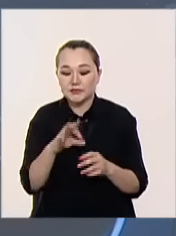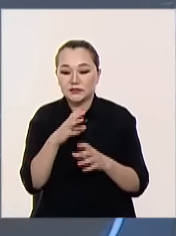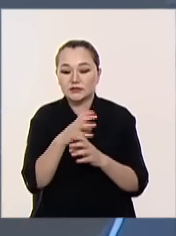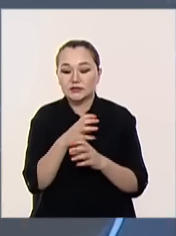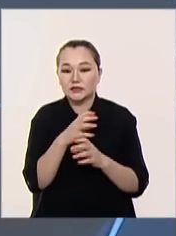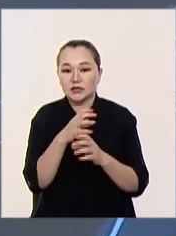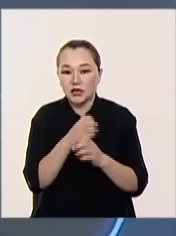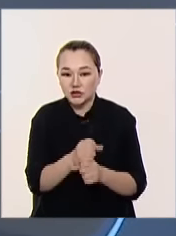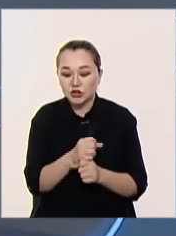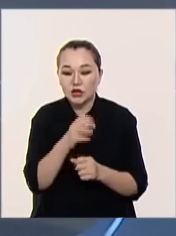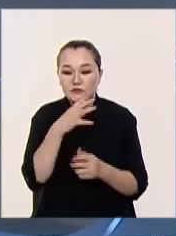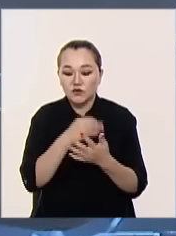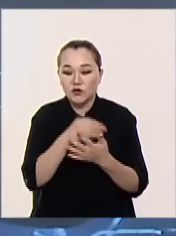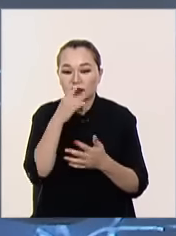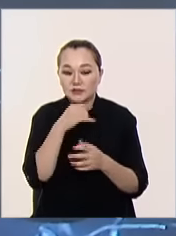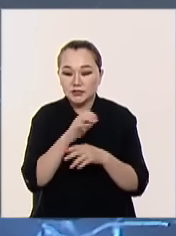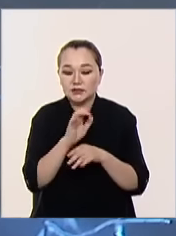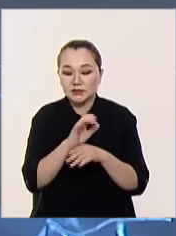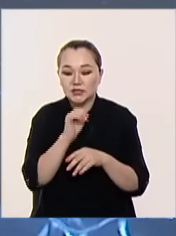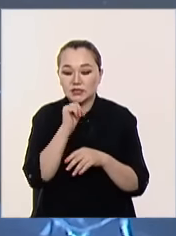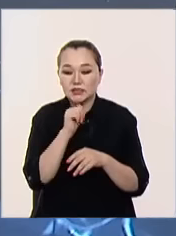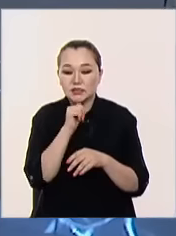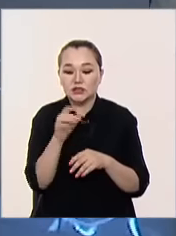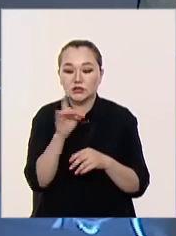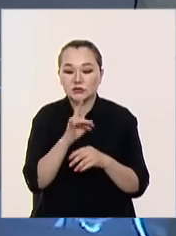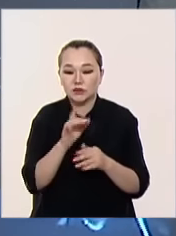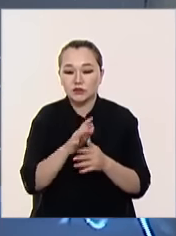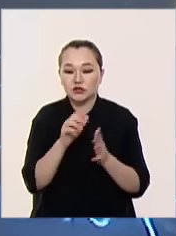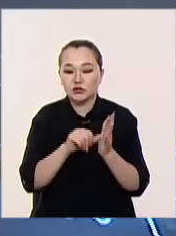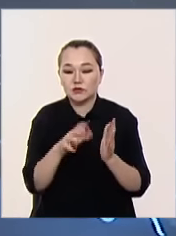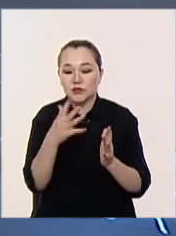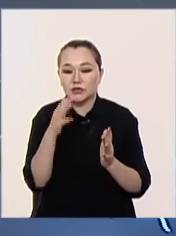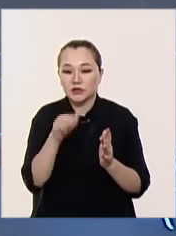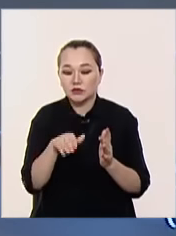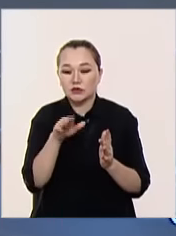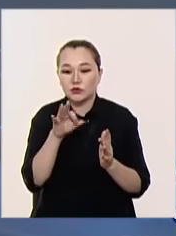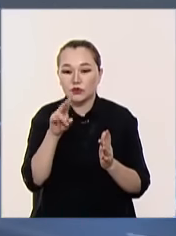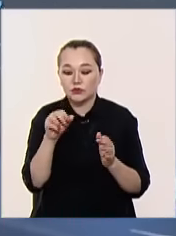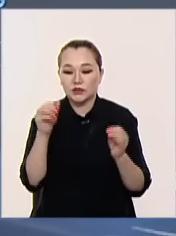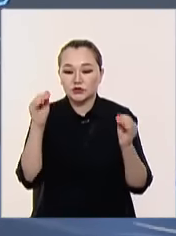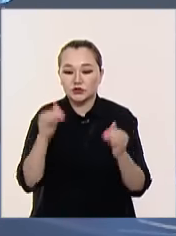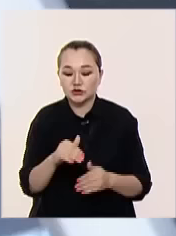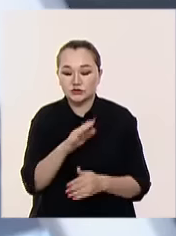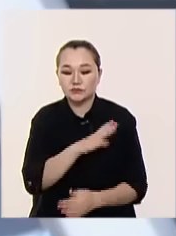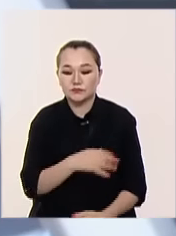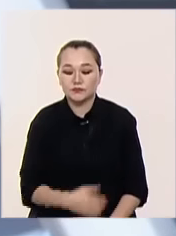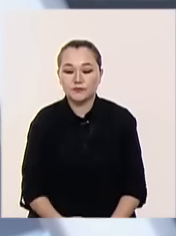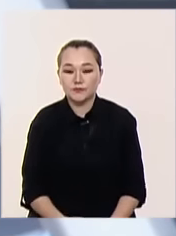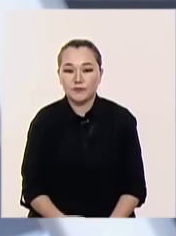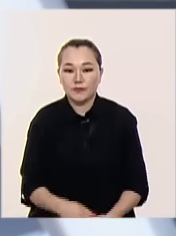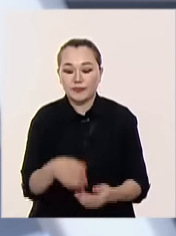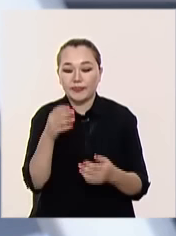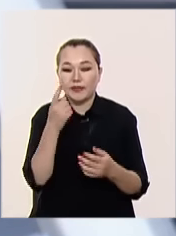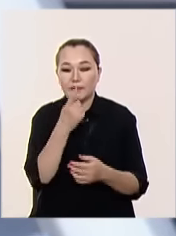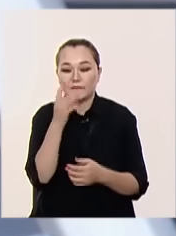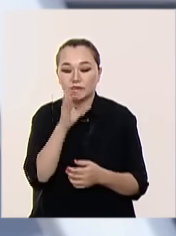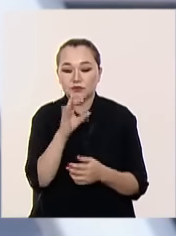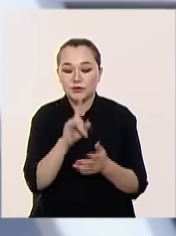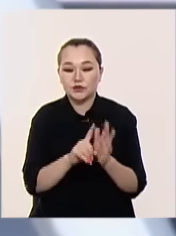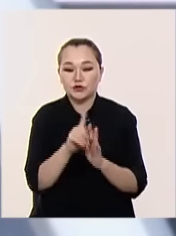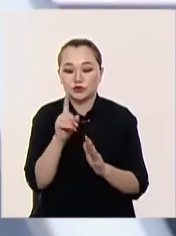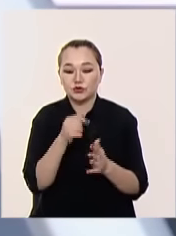салдарынан отандық қант өндірушілердің шығаратын өнімі шамамен 65 мың тоннаға дейін төмендеп кетіпті. Ал 1-40-йоктен